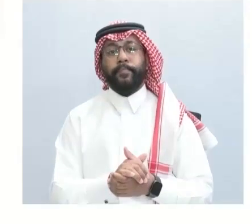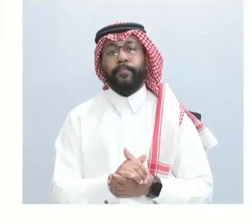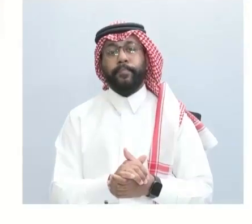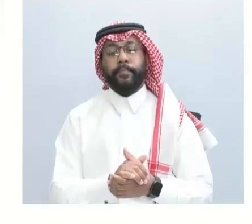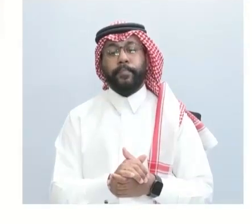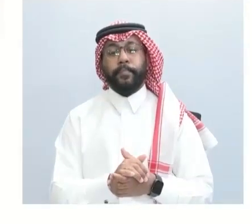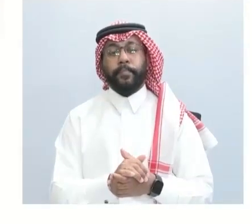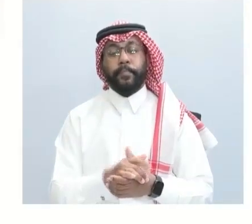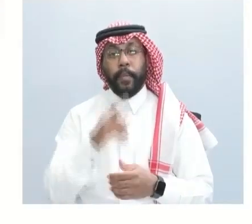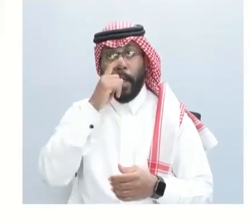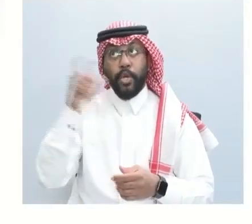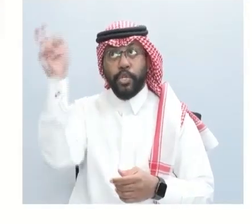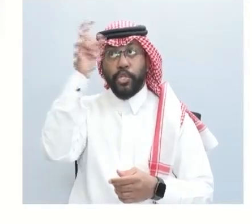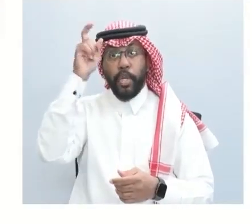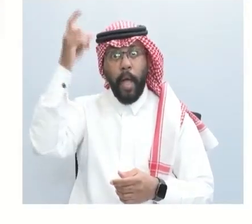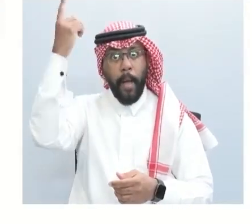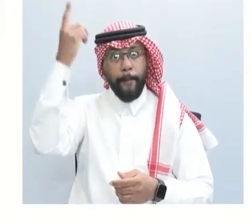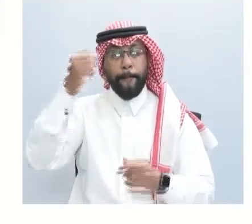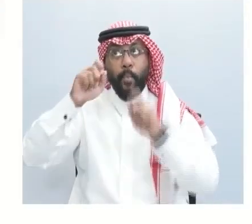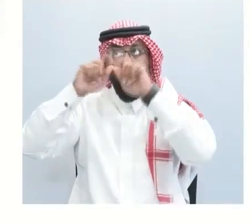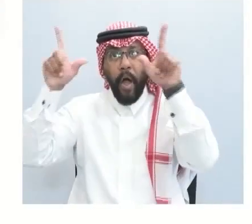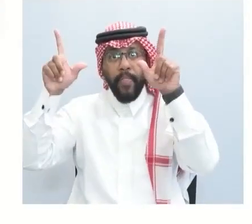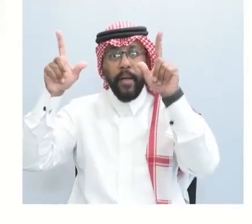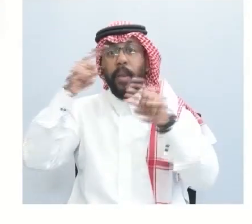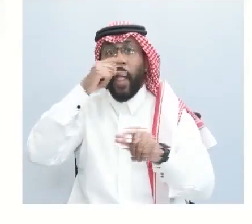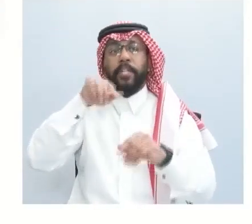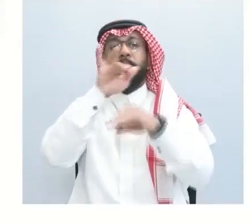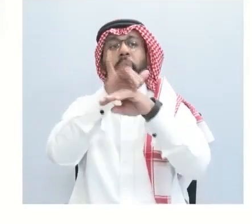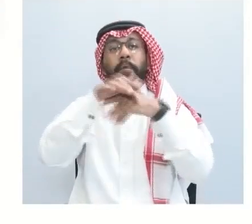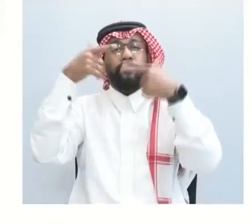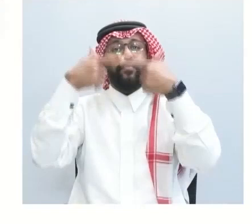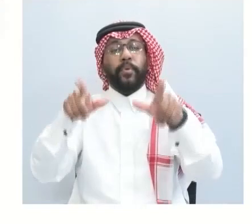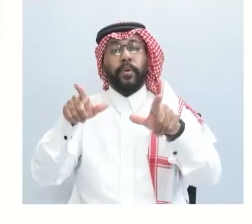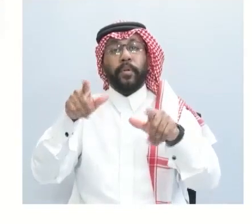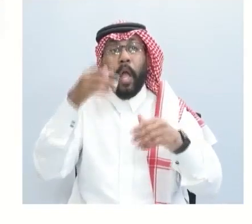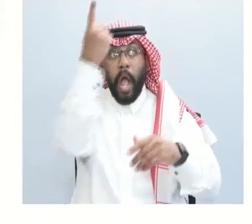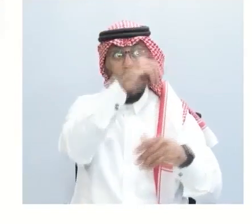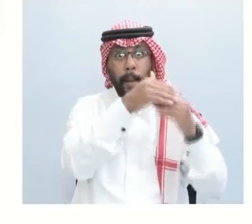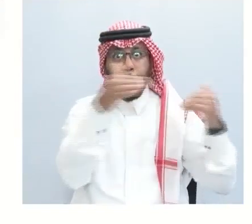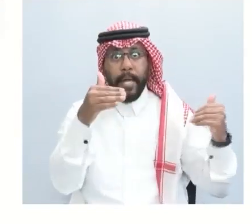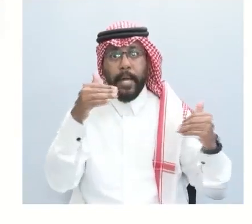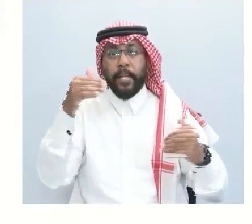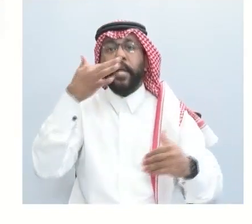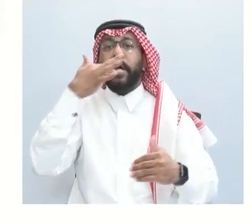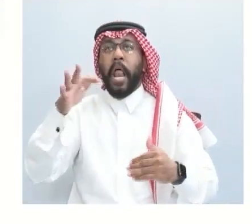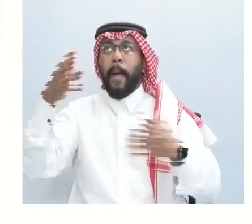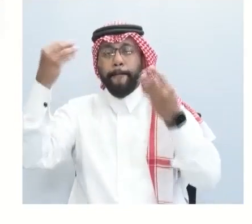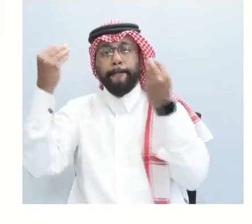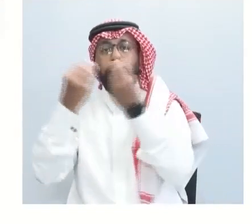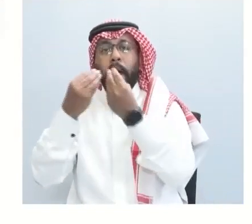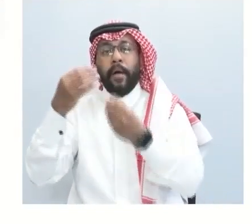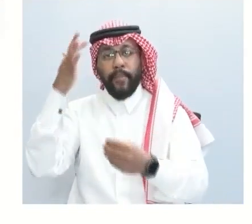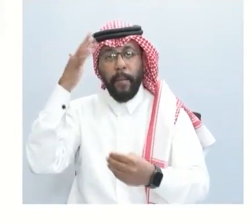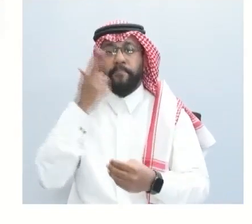الناس احكام الشرع يبصرون بحقائق الواقع وبه ايضا يكون الخطيب قادرا على اقناع وتفنيد الشبهات ومتقنا في عرضه ومبدعا في التوعيه